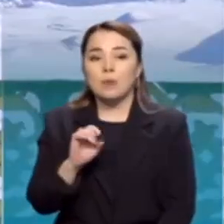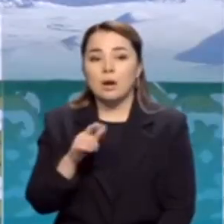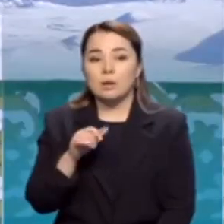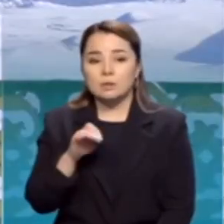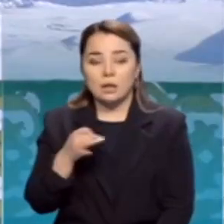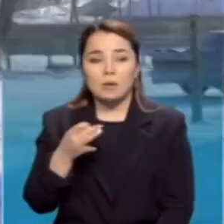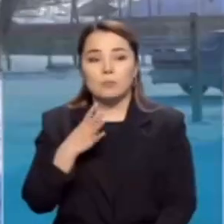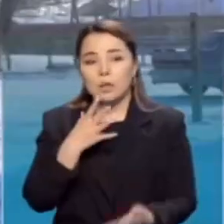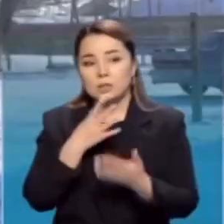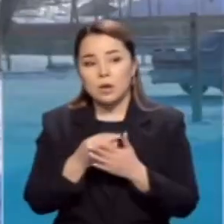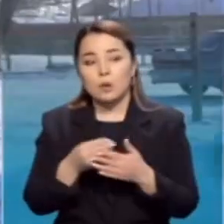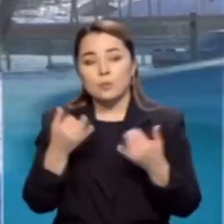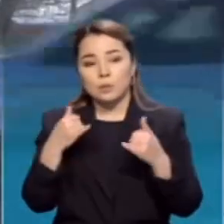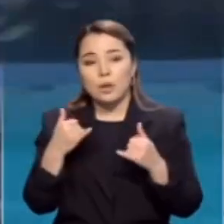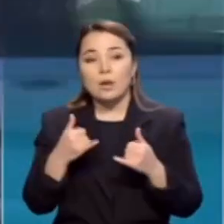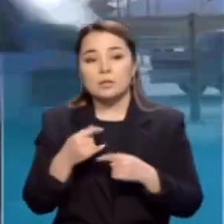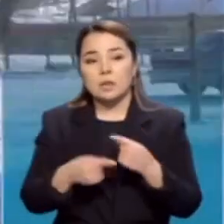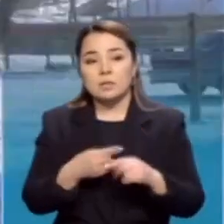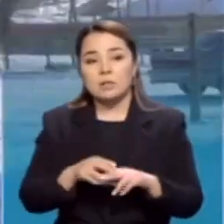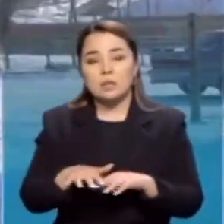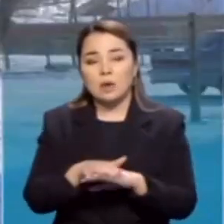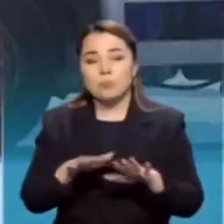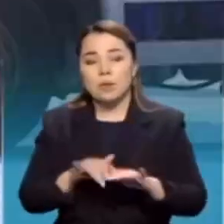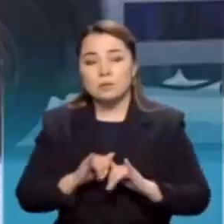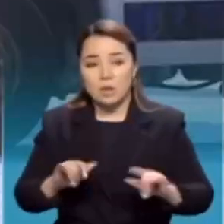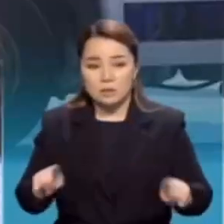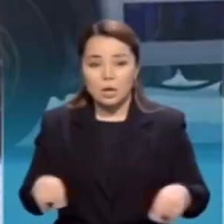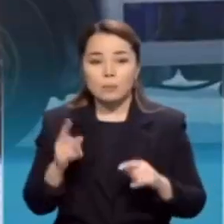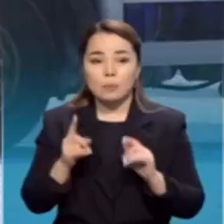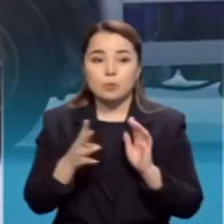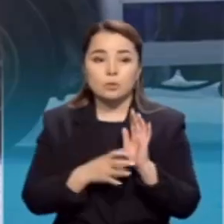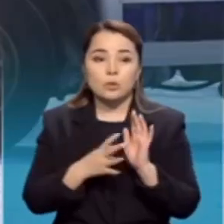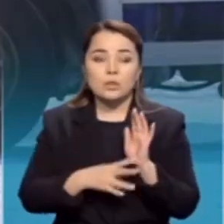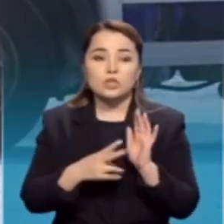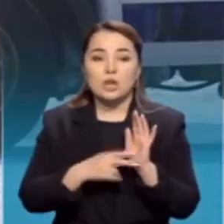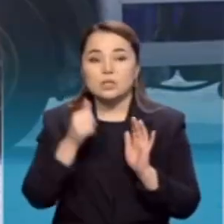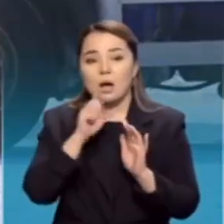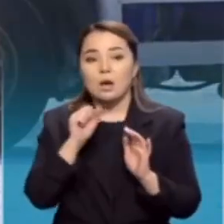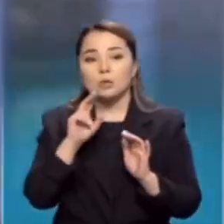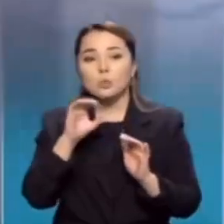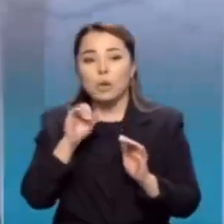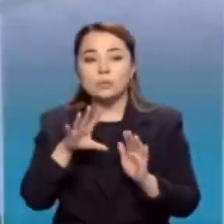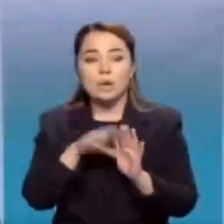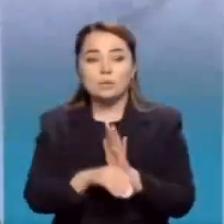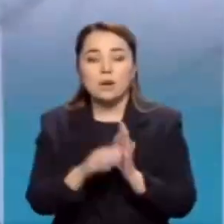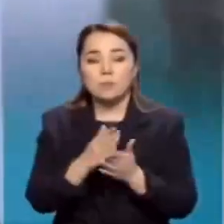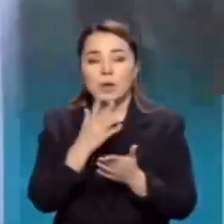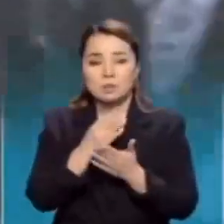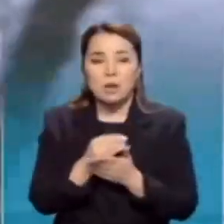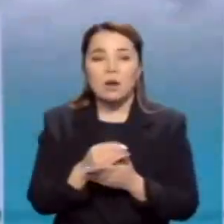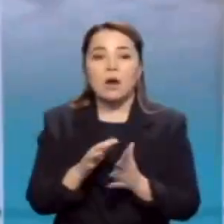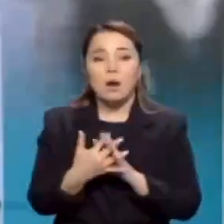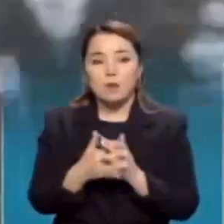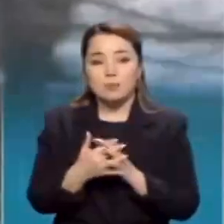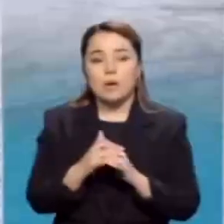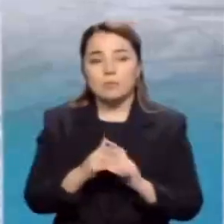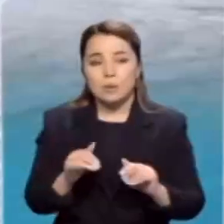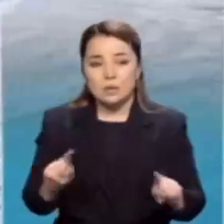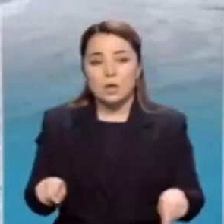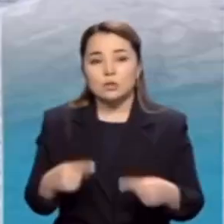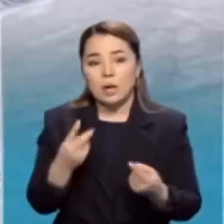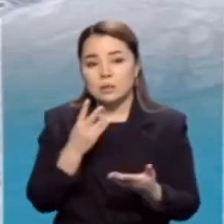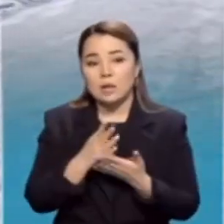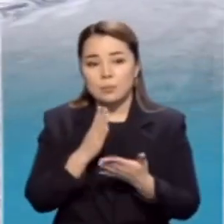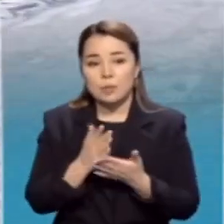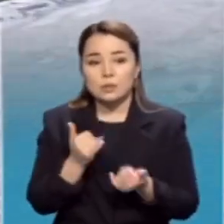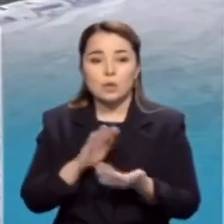түлүгү түлөгөн ауданнын бири болатын 1997-жылы Аксуатка кошулду. Алайда Акжар аул болсо да Ажарынан тайган жок.